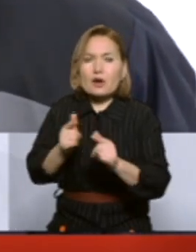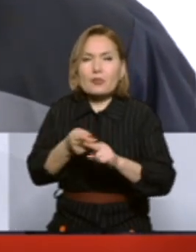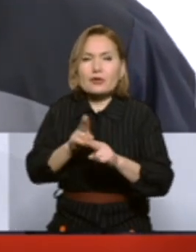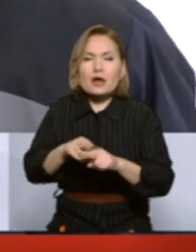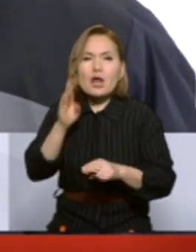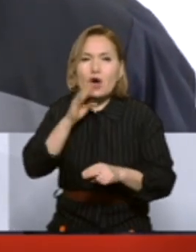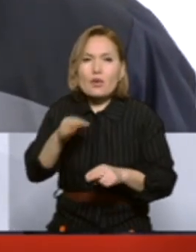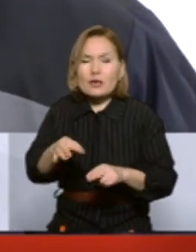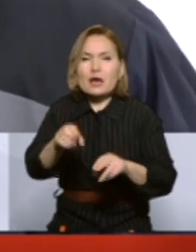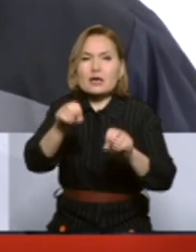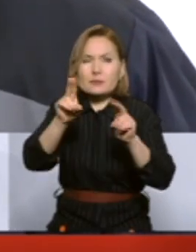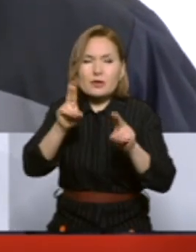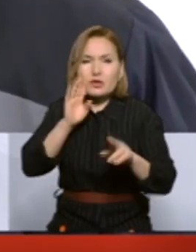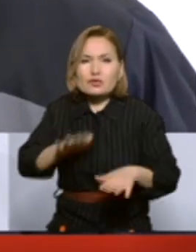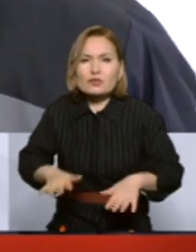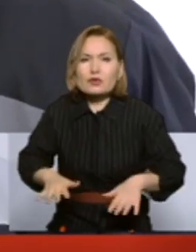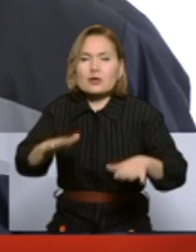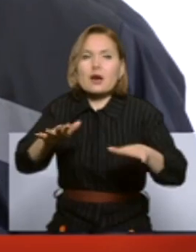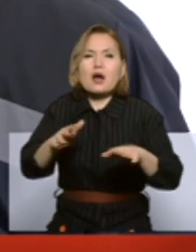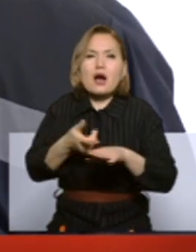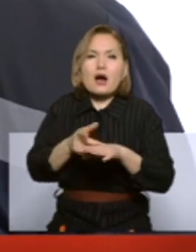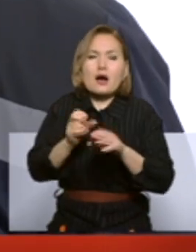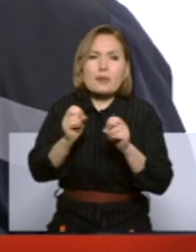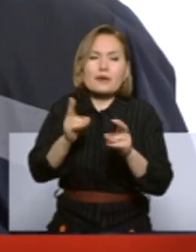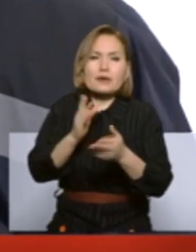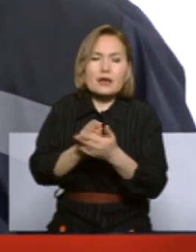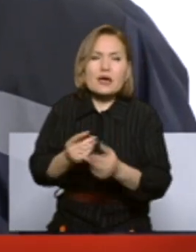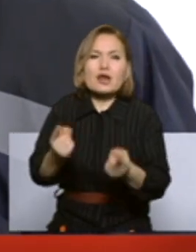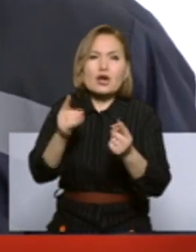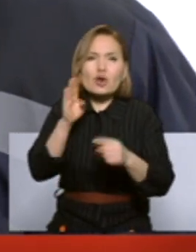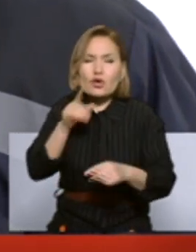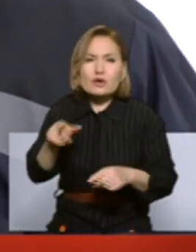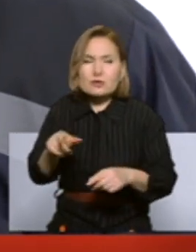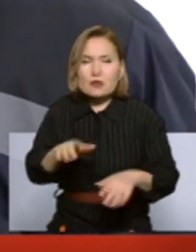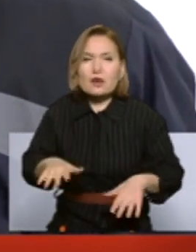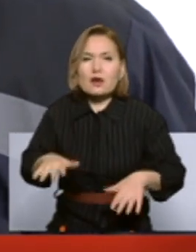Зиндер, Сеурдунг Бастанда, Арнаснан Асумумкун, Одангин Ресугой Малар, Тасу Ахтимал.